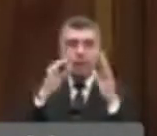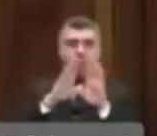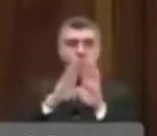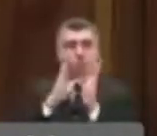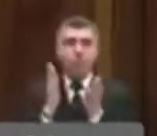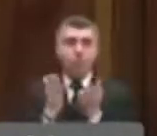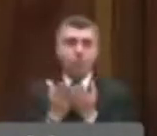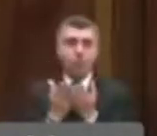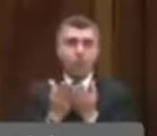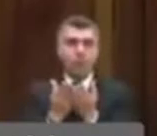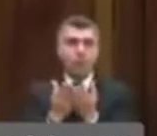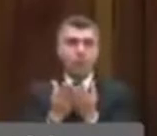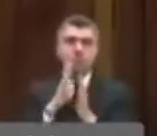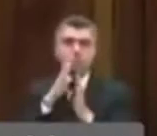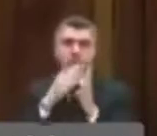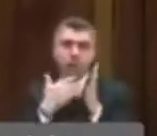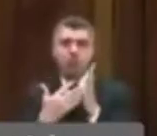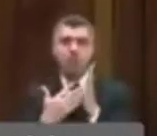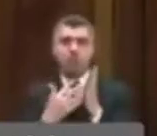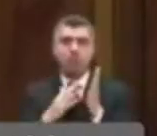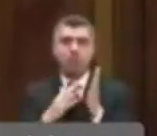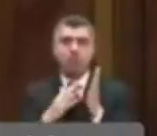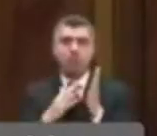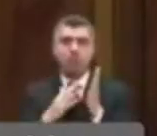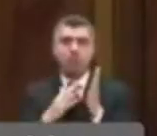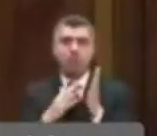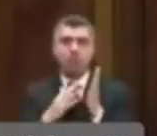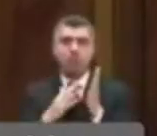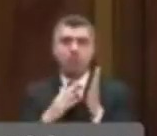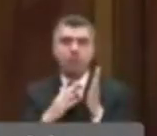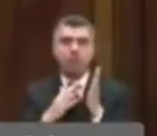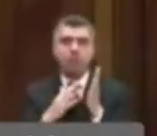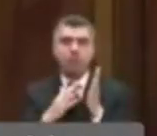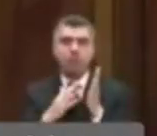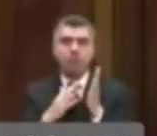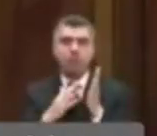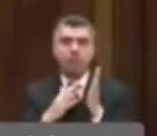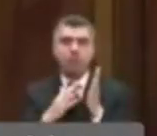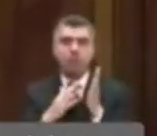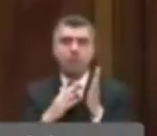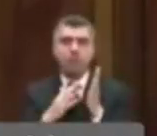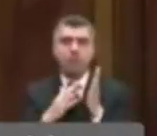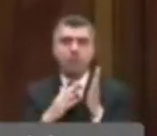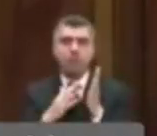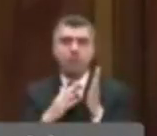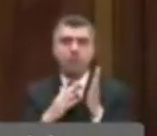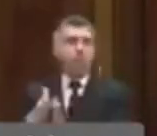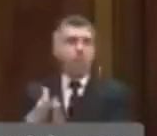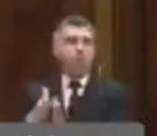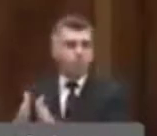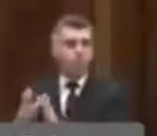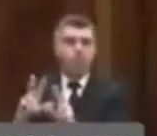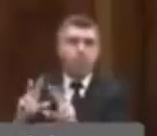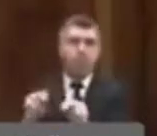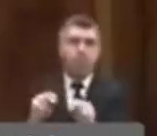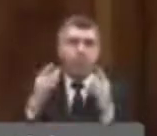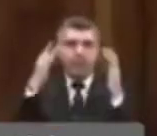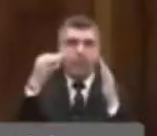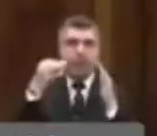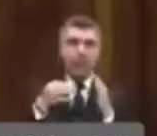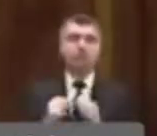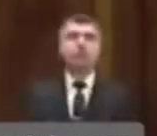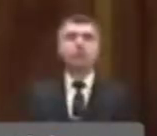غرار البرامج القطاعية الأخرى في مجالات بحال الصناعة والفلاحة وغيرها. وهذا الشيء اللي كيفسر التصور